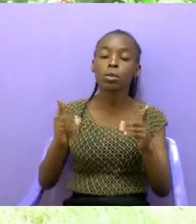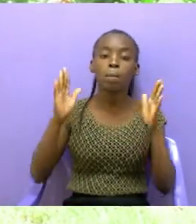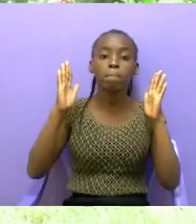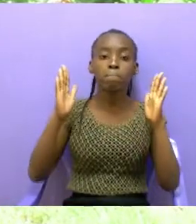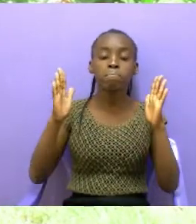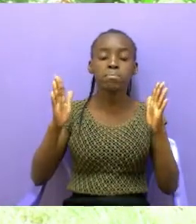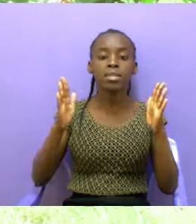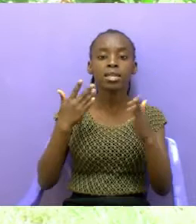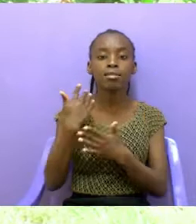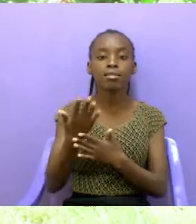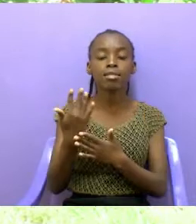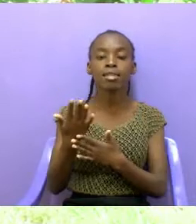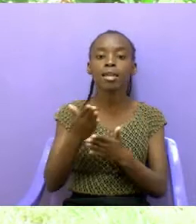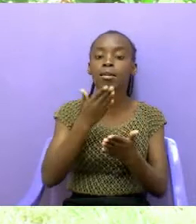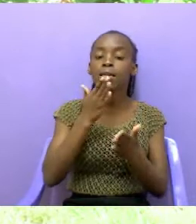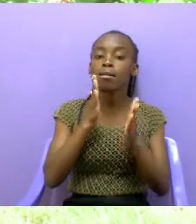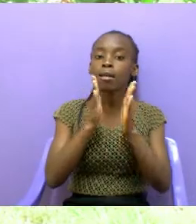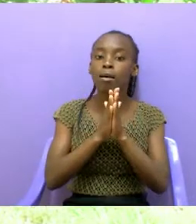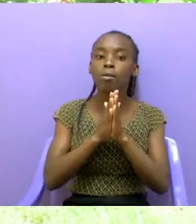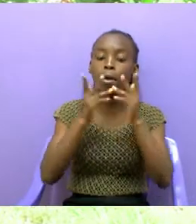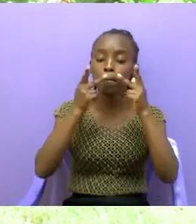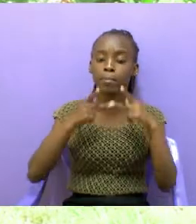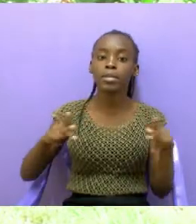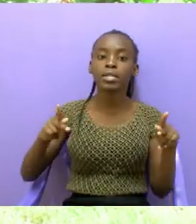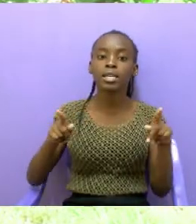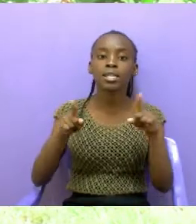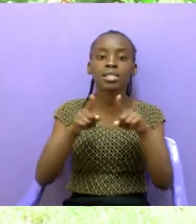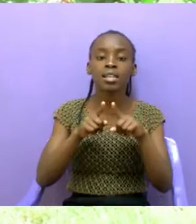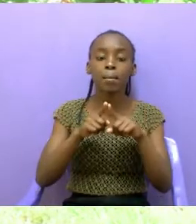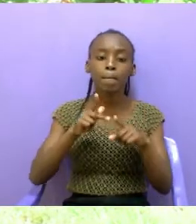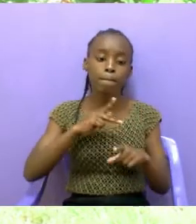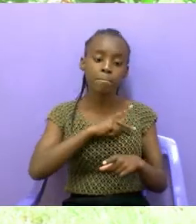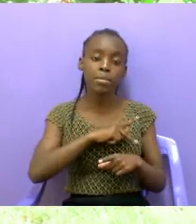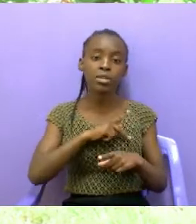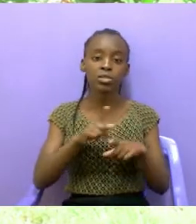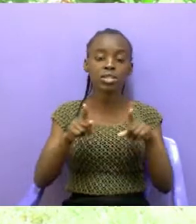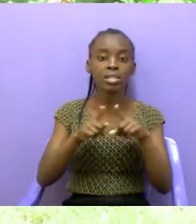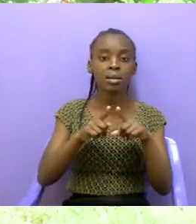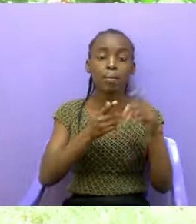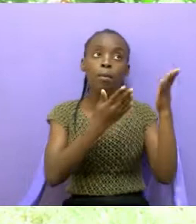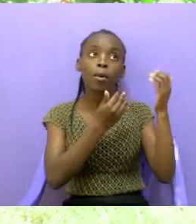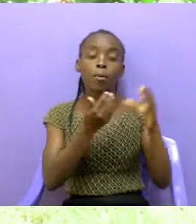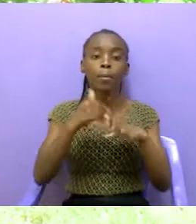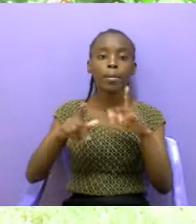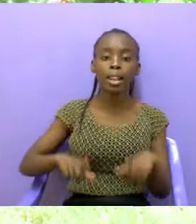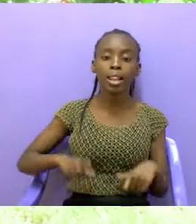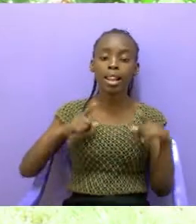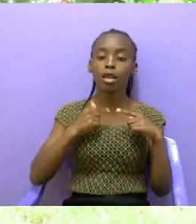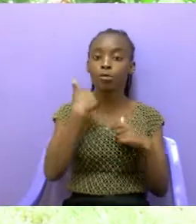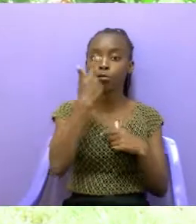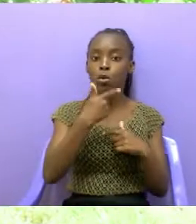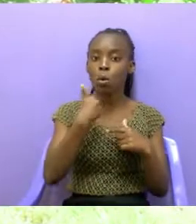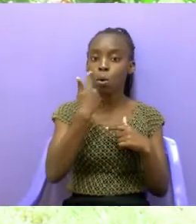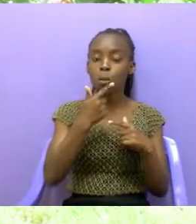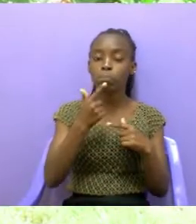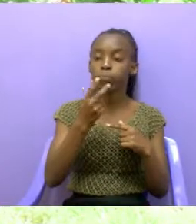kutenda. Ninaomba utulivu, ninaomba subira, ninaomba tumaini katika maisha ya yeyote anayenitazama, anayesikia